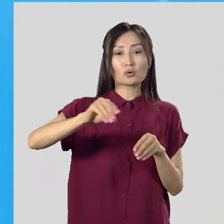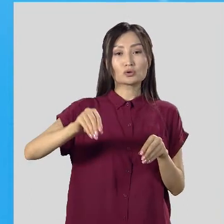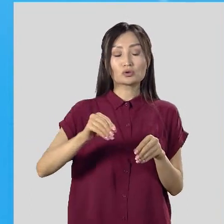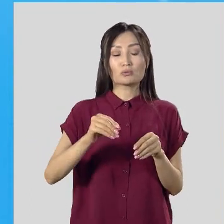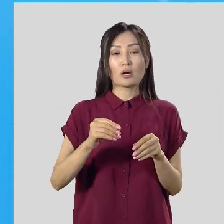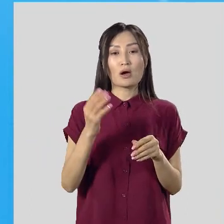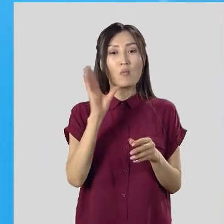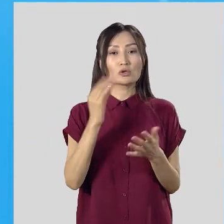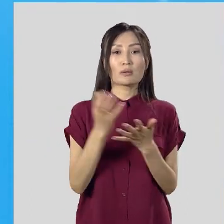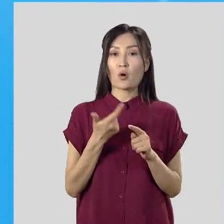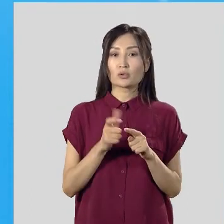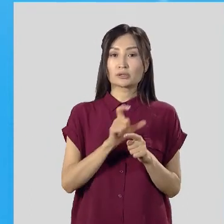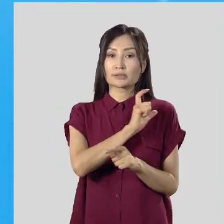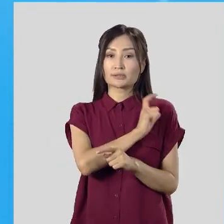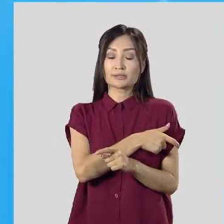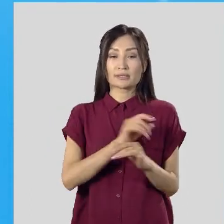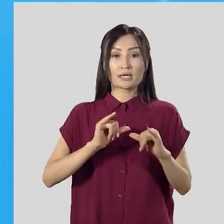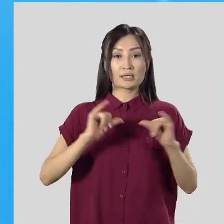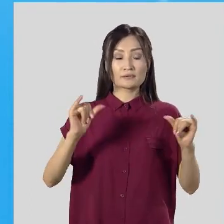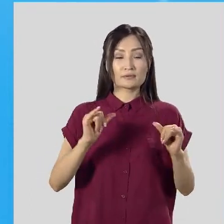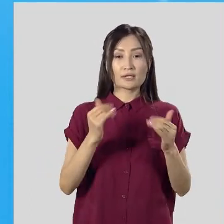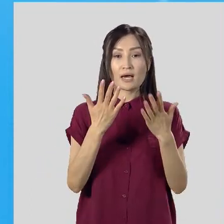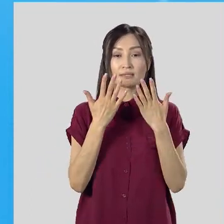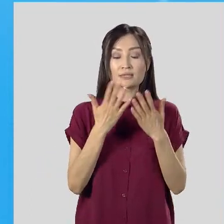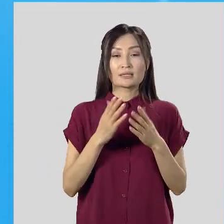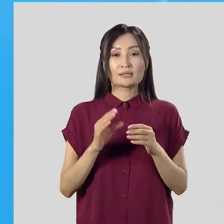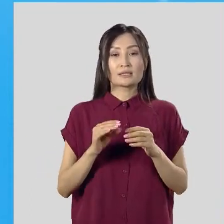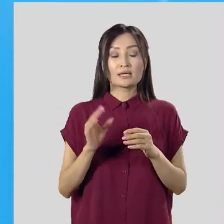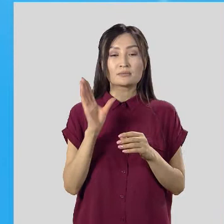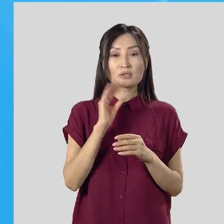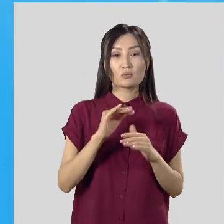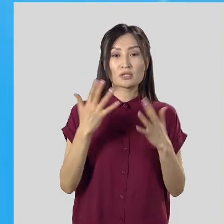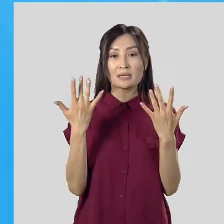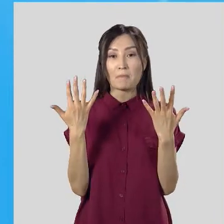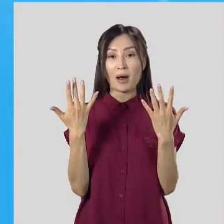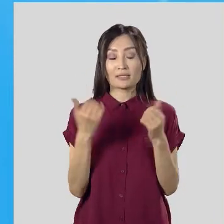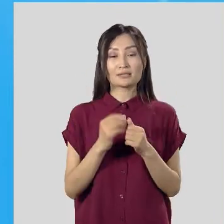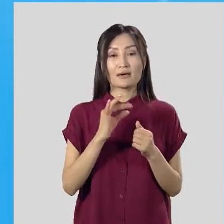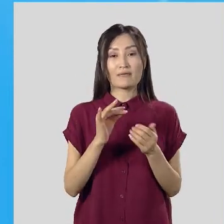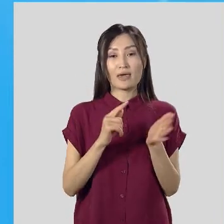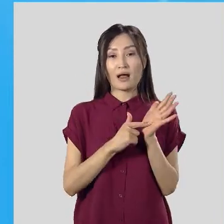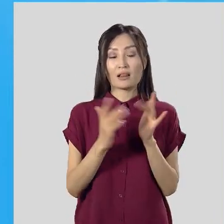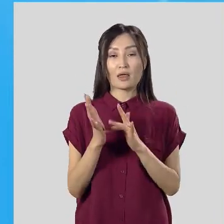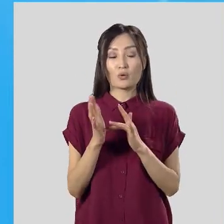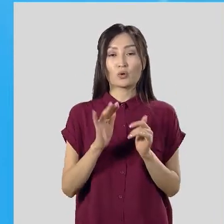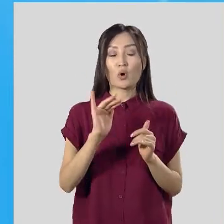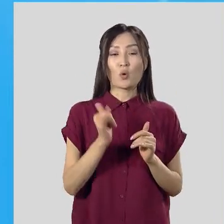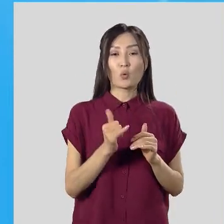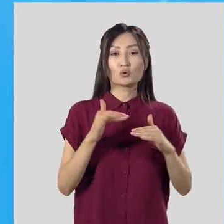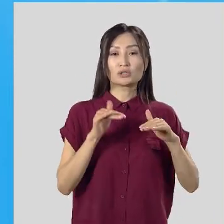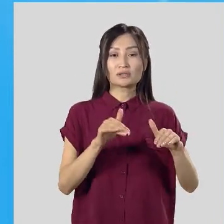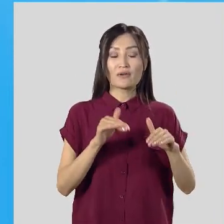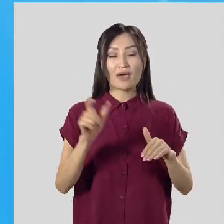сорт муки. Очень сильно развиты осязательные способности пальцев и ладоней у швей,